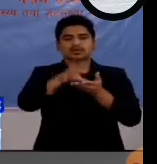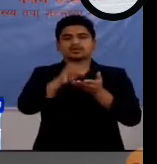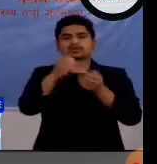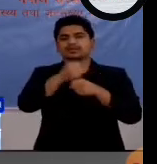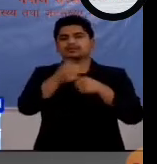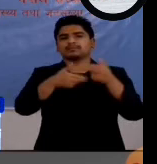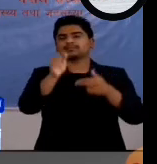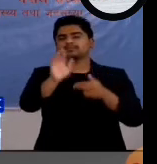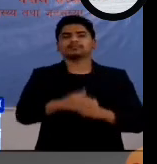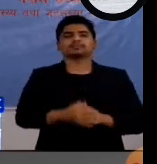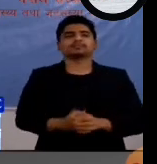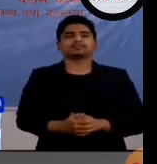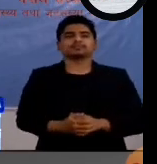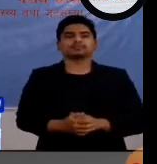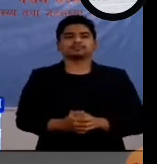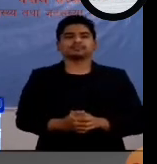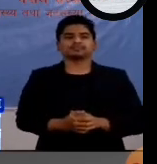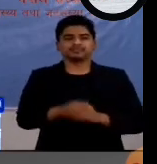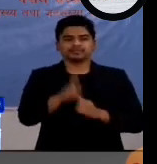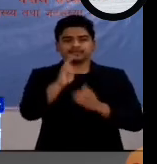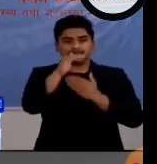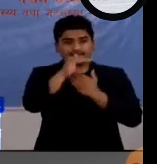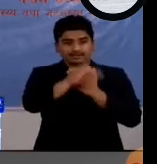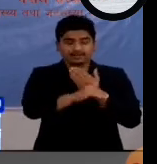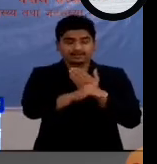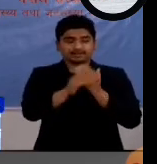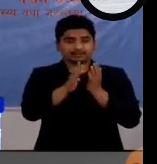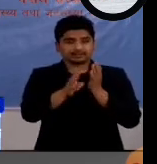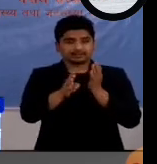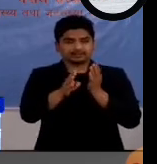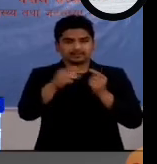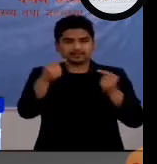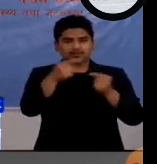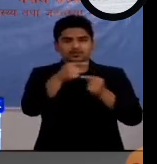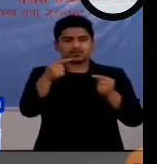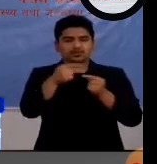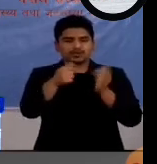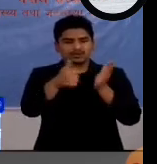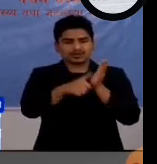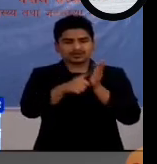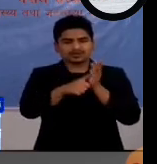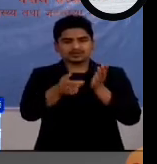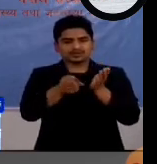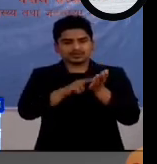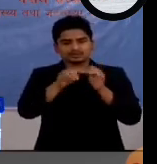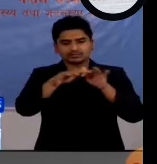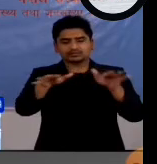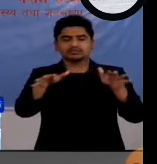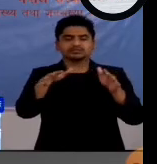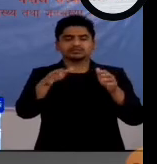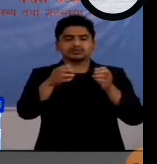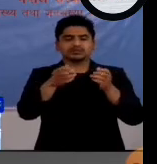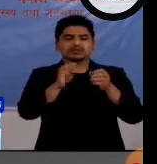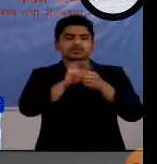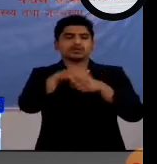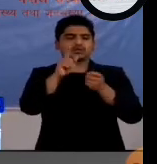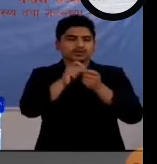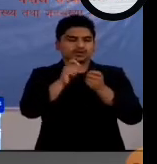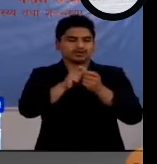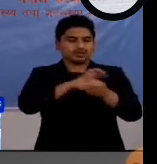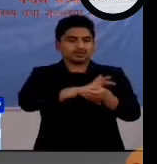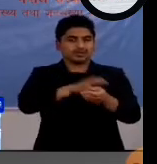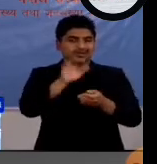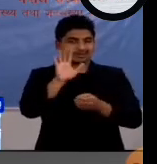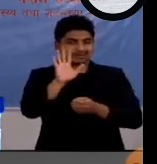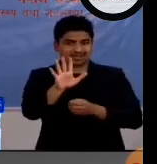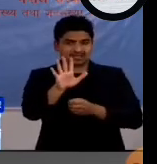नमुना संकलन कार्य भइरहेको छ। यसरी अब यो नमुनाको परीक्षण विस्तार गर्ने क्रममा हामीले प्रदेश